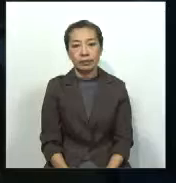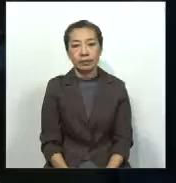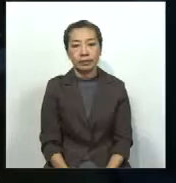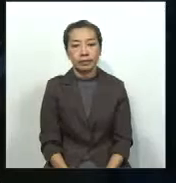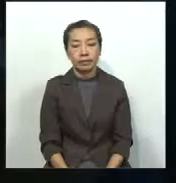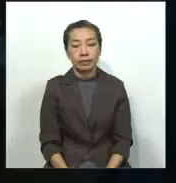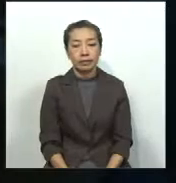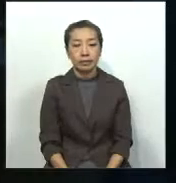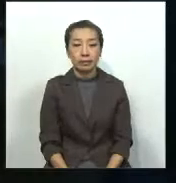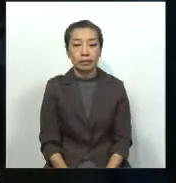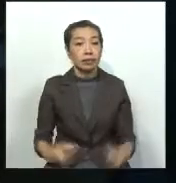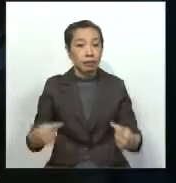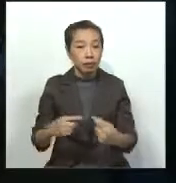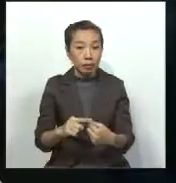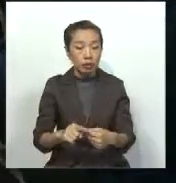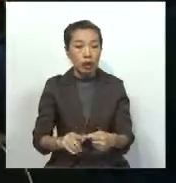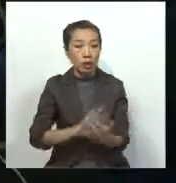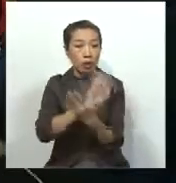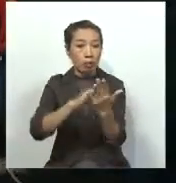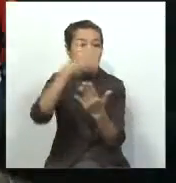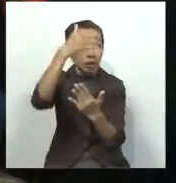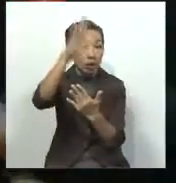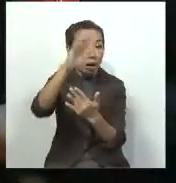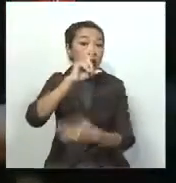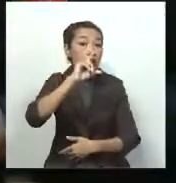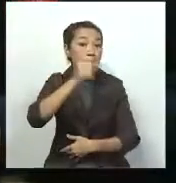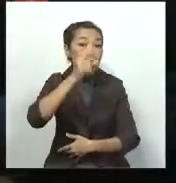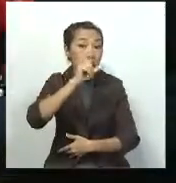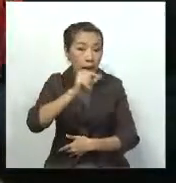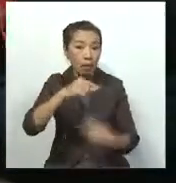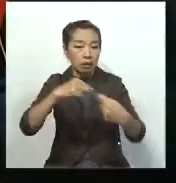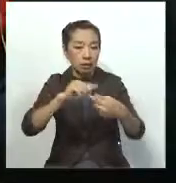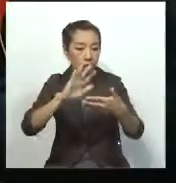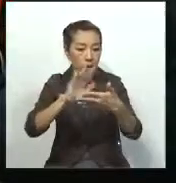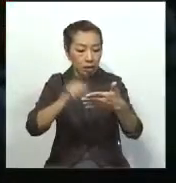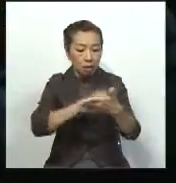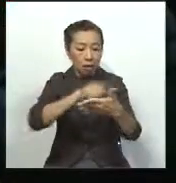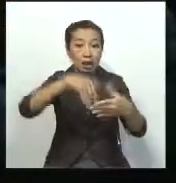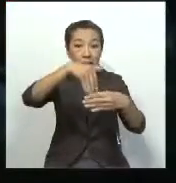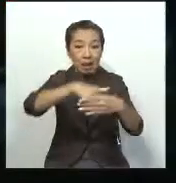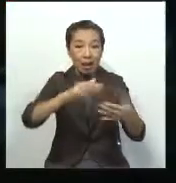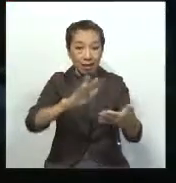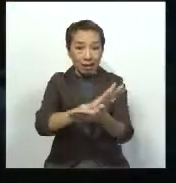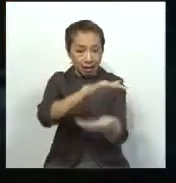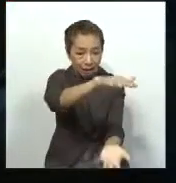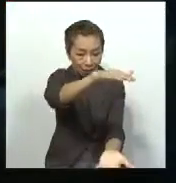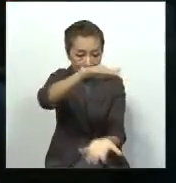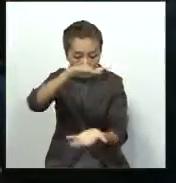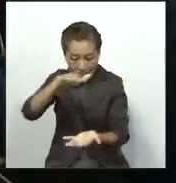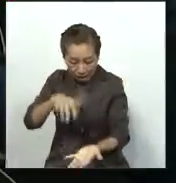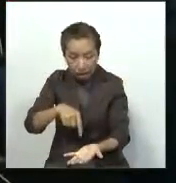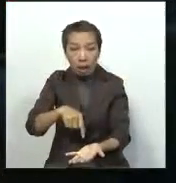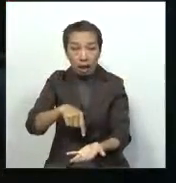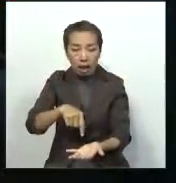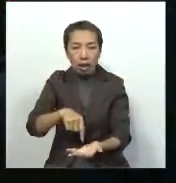ส่วนเรื่องของบัตรเลือกตั้งนอกราชอาณาจักรจากประเทศนิวซีแลนด์นะครับกกต.มีมติว่าบัตรเหล่านี้ไม่ใช่บั